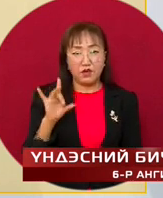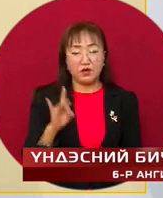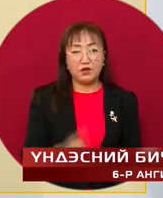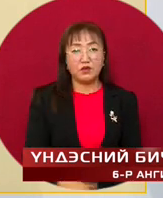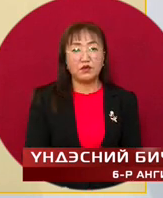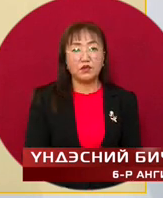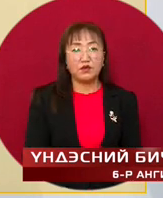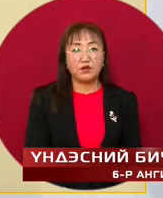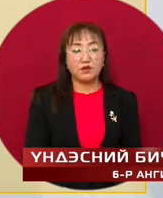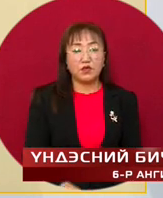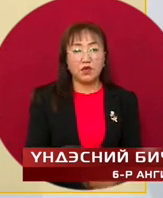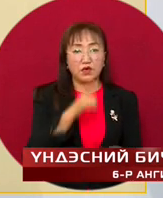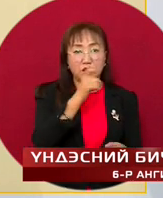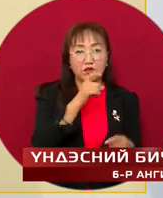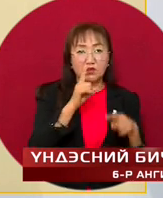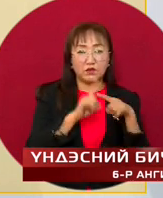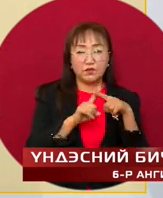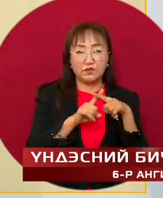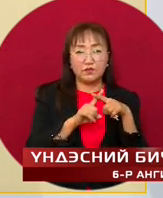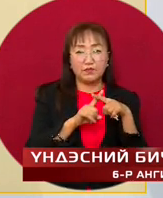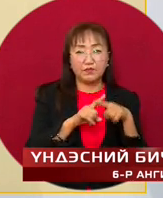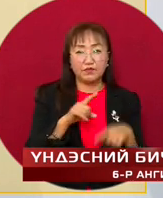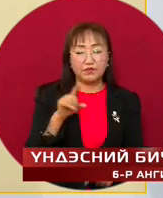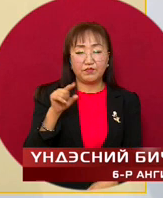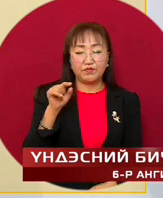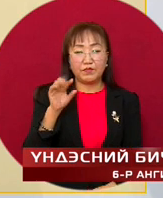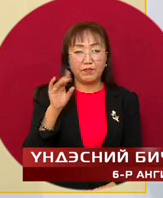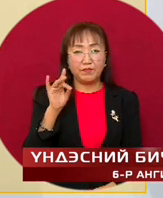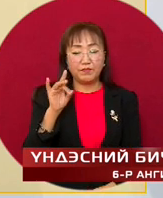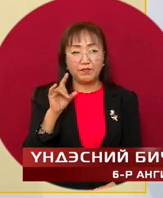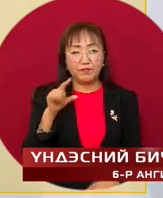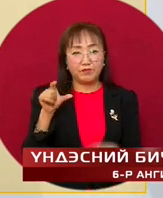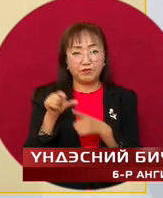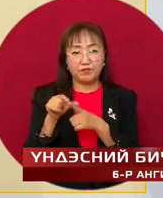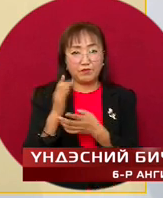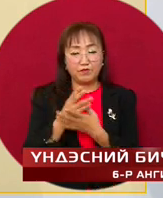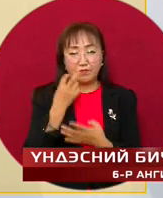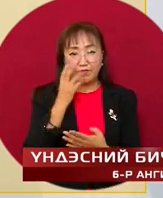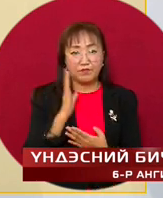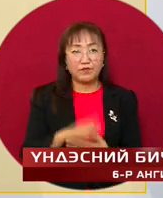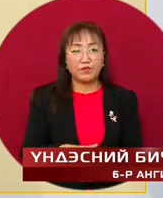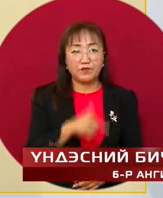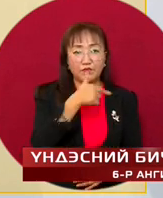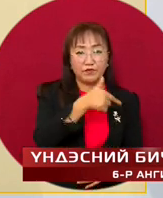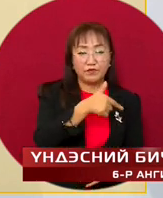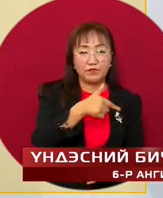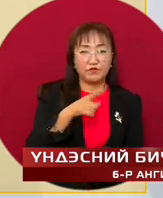За, тэгэхээр ихшгэр төгсөв үгэнд дагуулдаг 3 нөхцөл байна гэдгийг эндээс хараарай. За, гээгүлэгчээр төгсөв